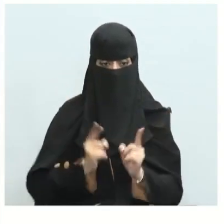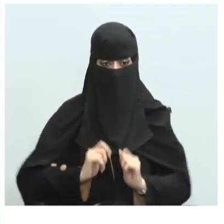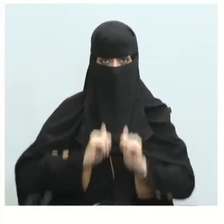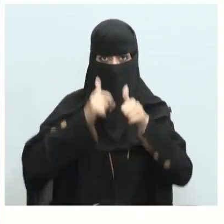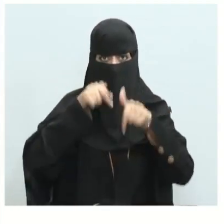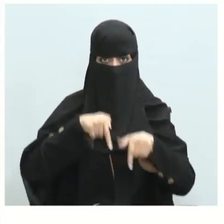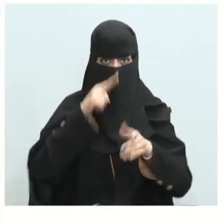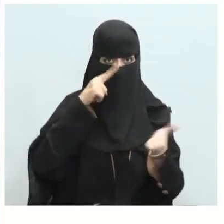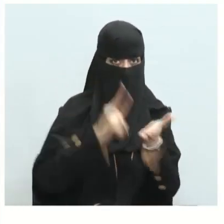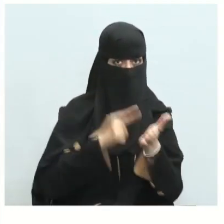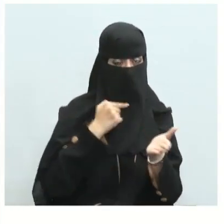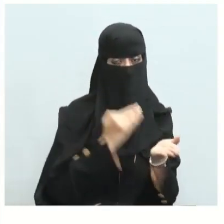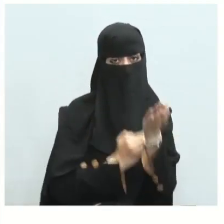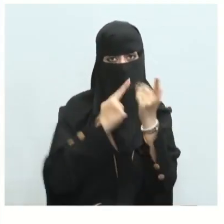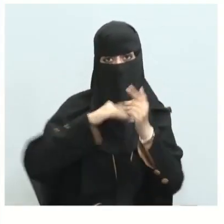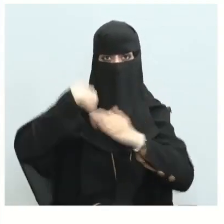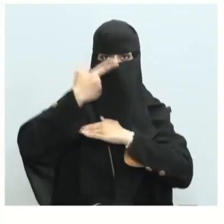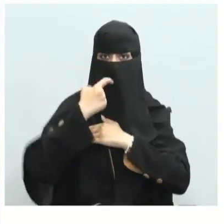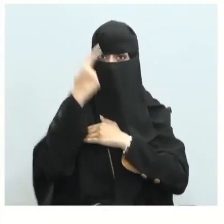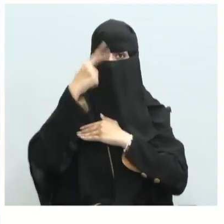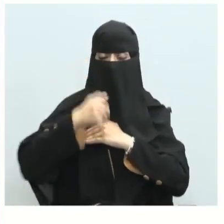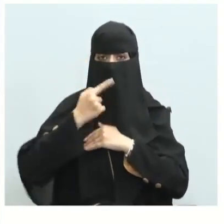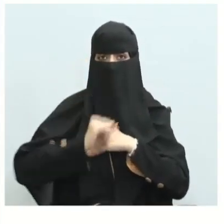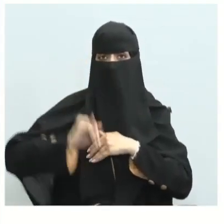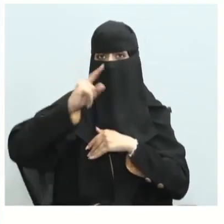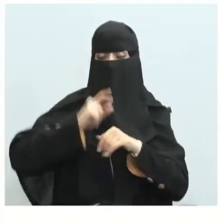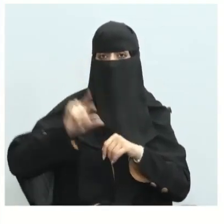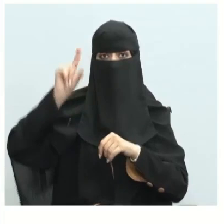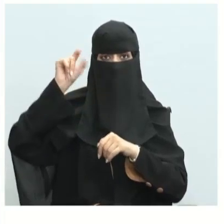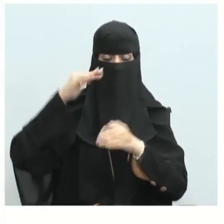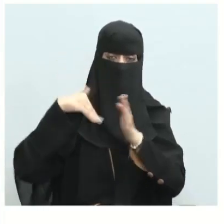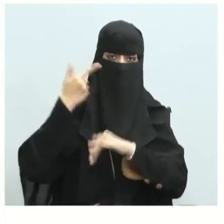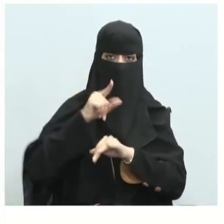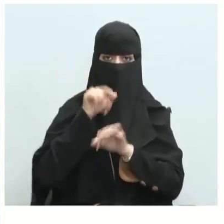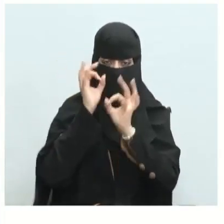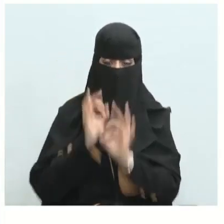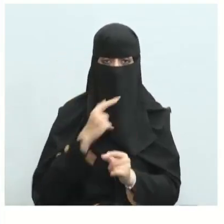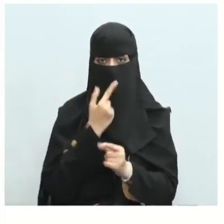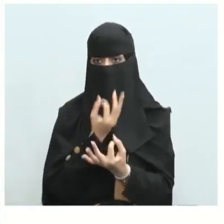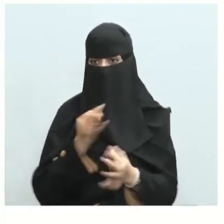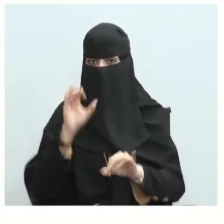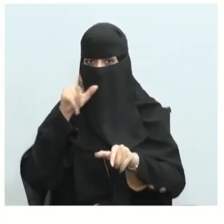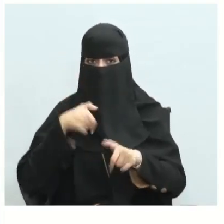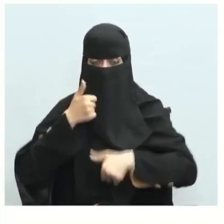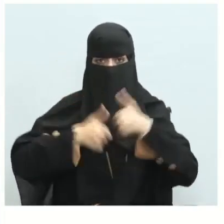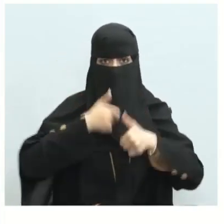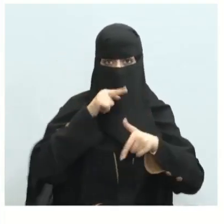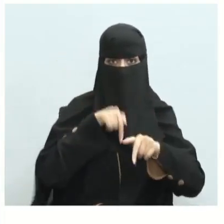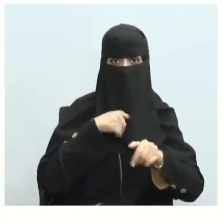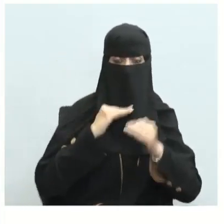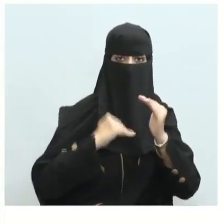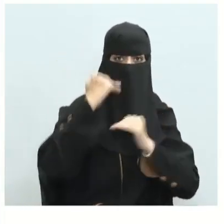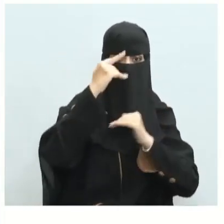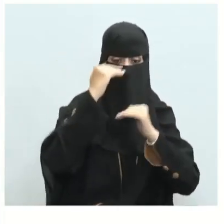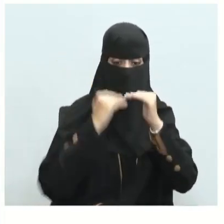للحصول على رخصه مزاوله المهنه بعد سنه الامتياز والتاكد من استيفاء خريجي منشات التعليم الصحيه المعتمده للحد